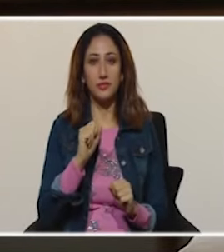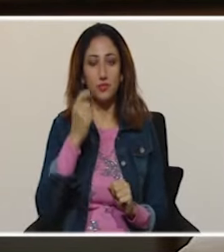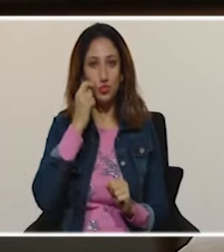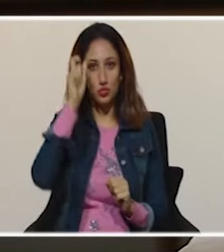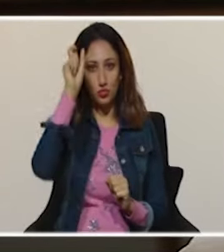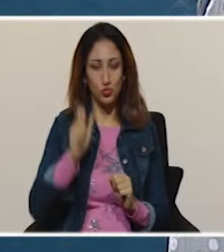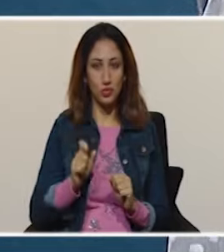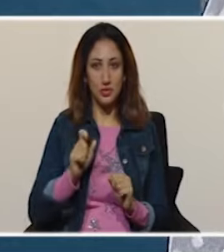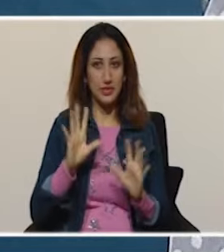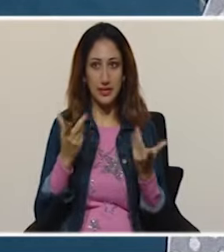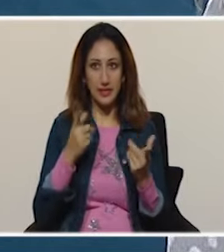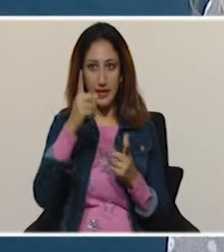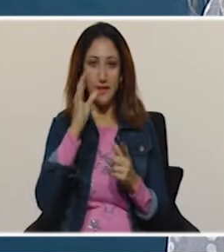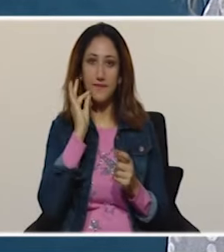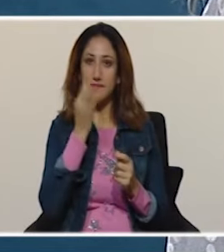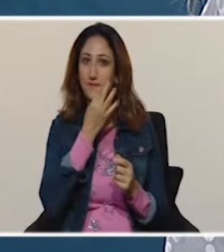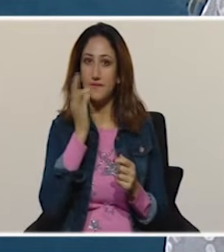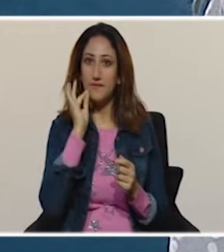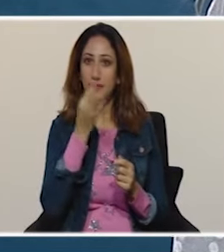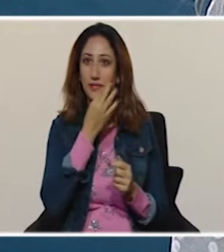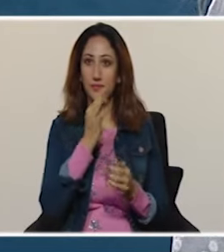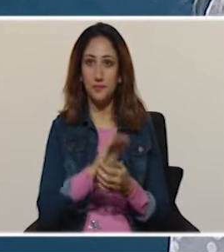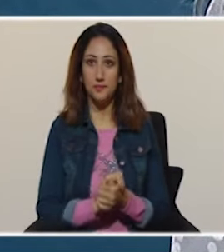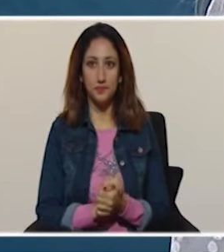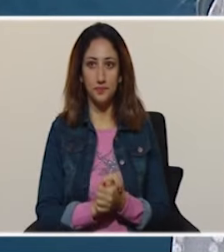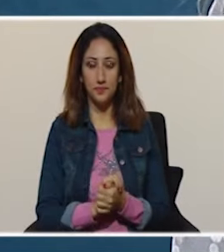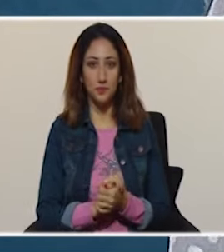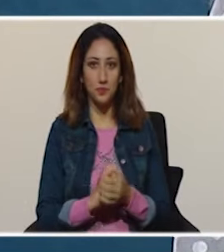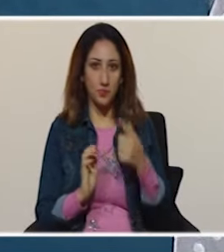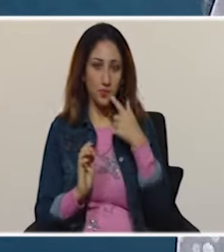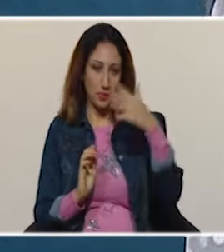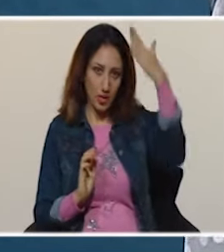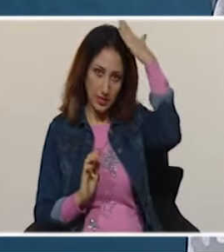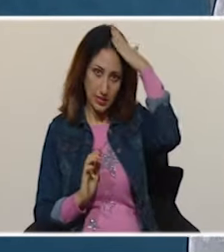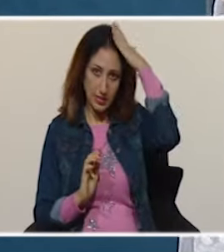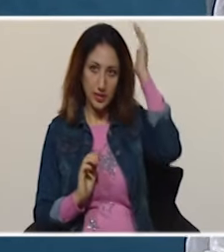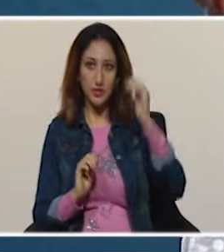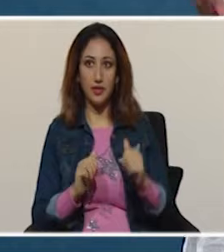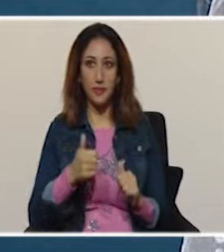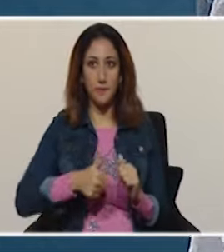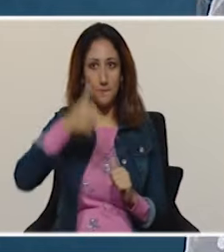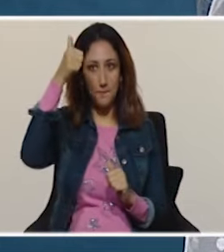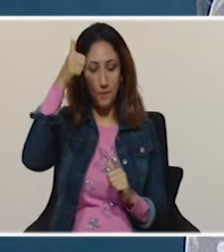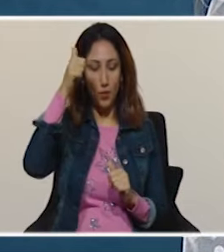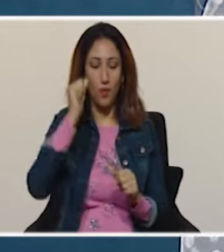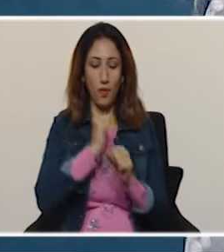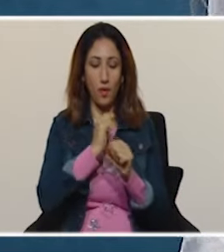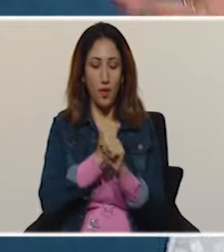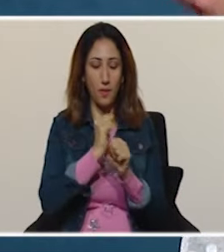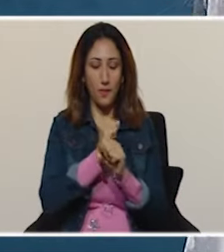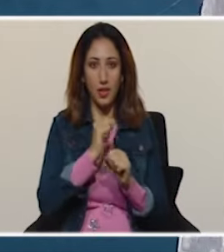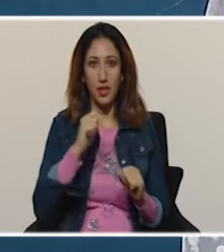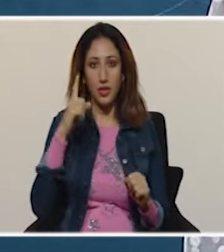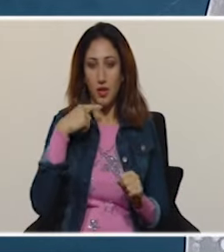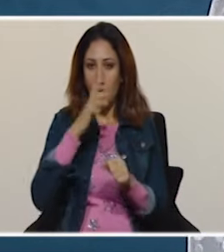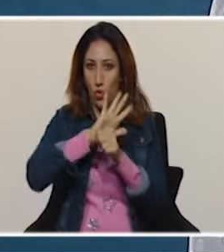ايه في الفيلم؟ صابر ورادي افتتحناه في راس السنه في ظروف النجاح والافلام في ظل ظروف الكورونا